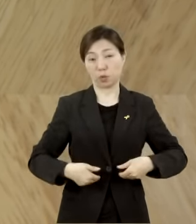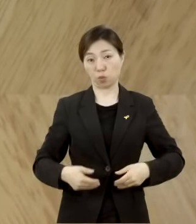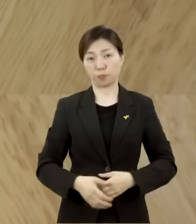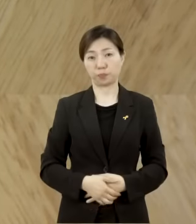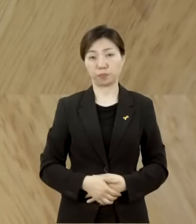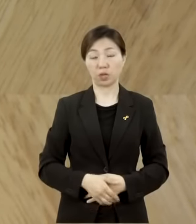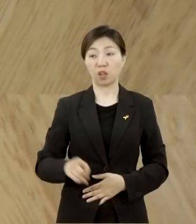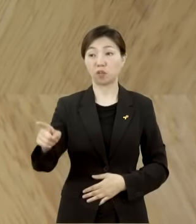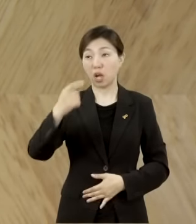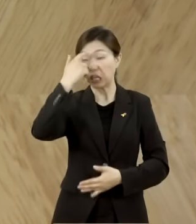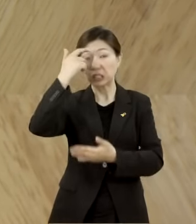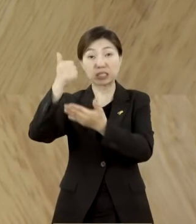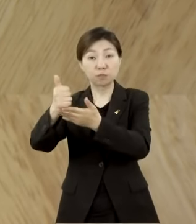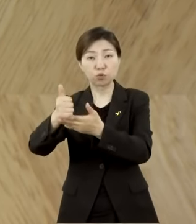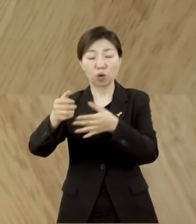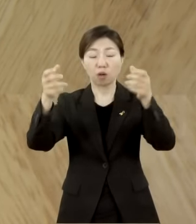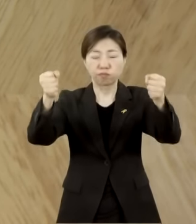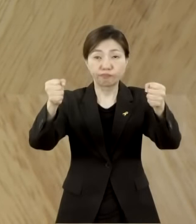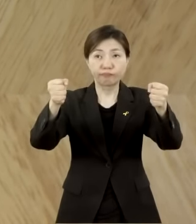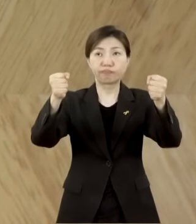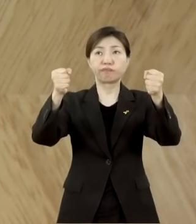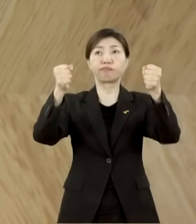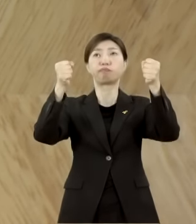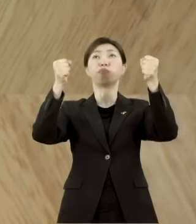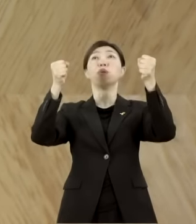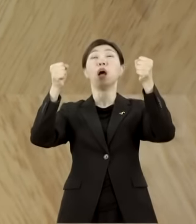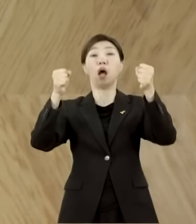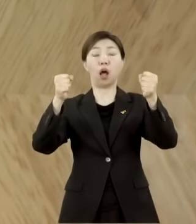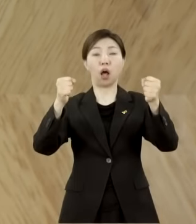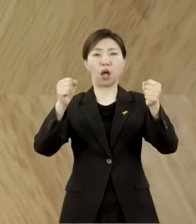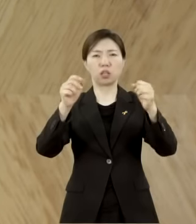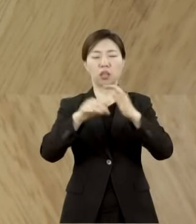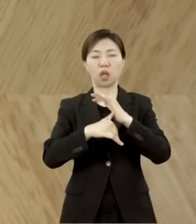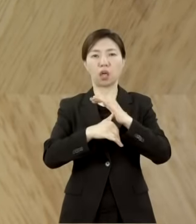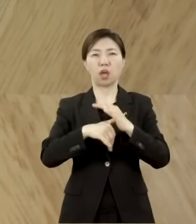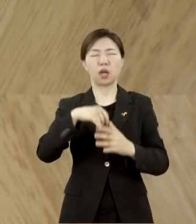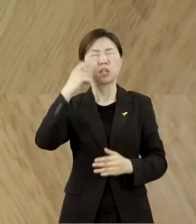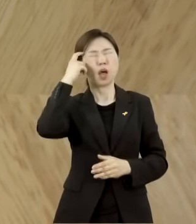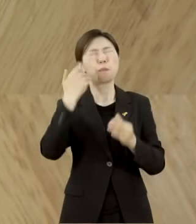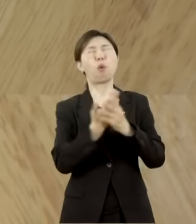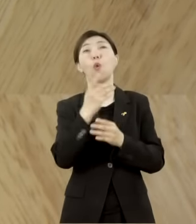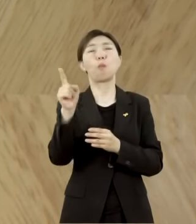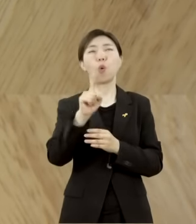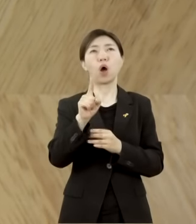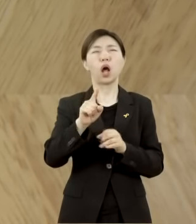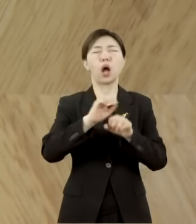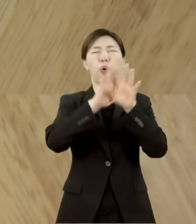한창 관음 정근을 열심히 하던 때라서 그냥 사다리 잡고 그대로 뒤로 넘어가는데